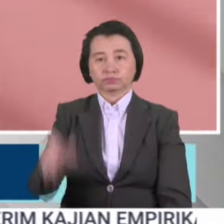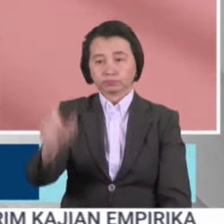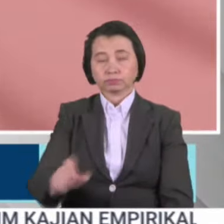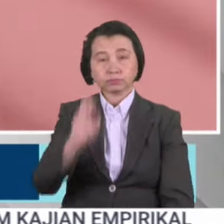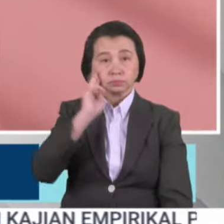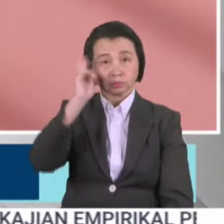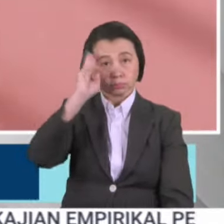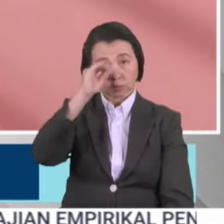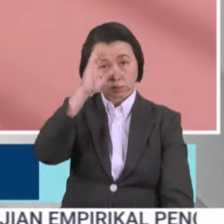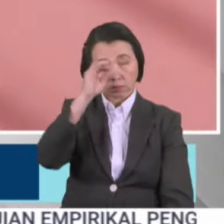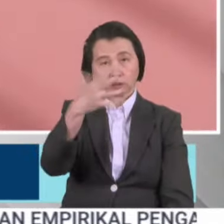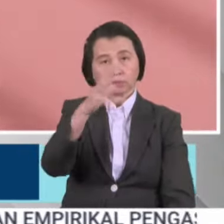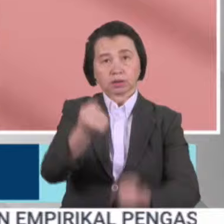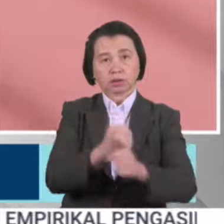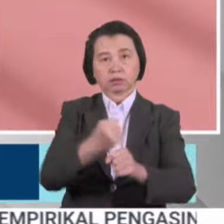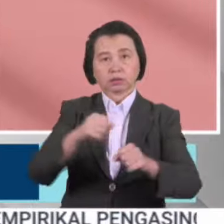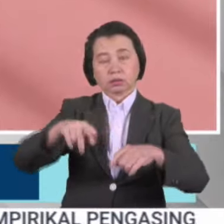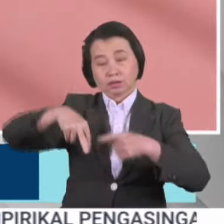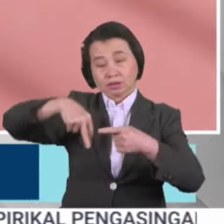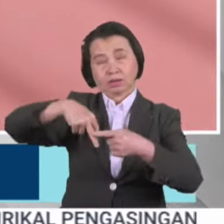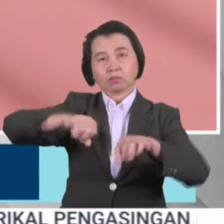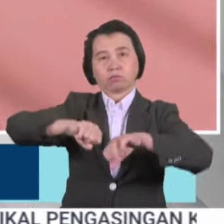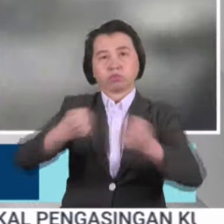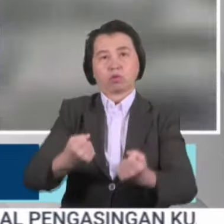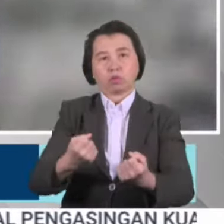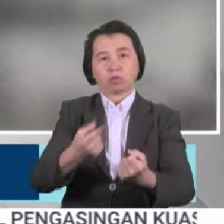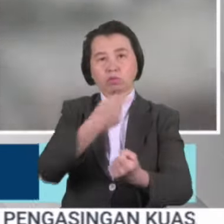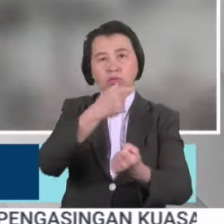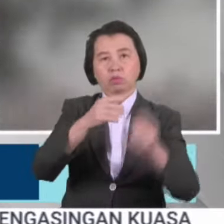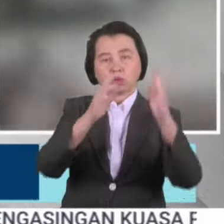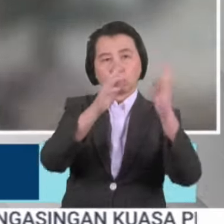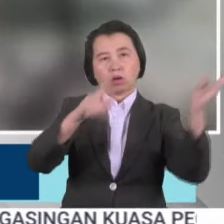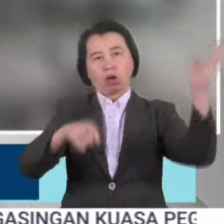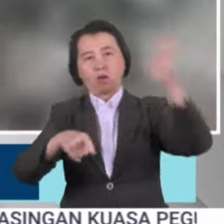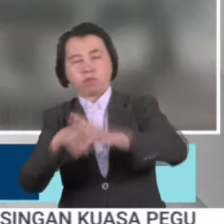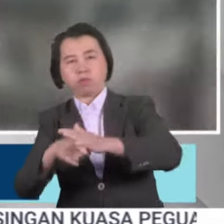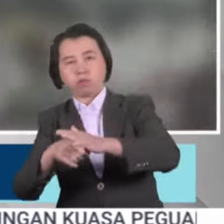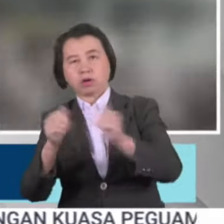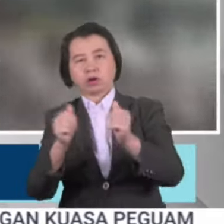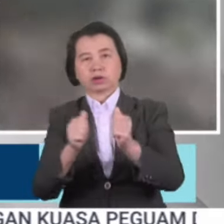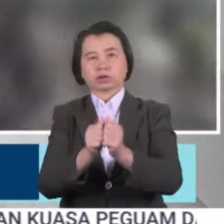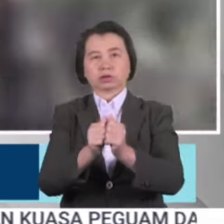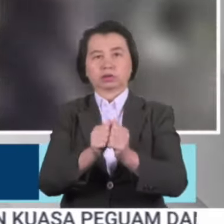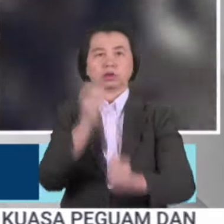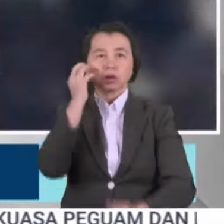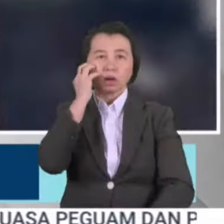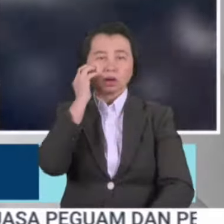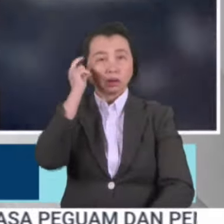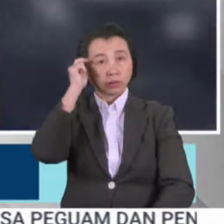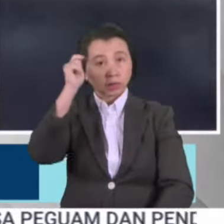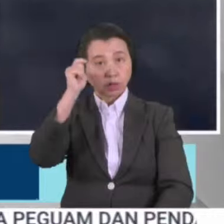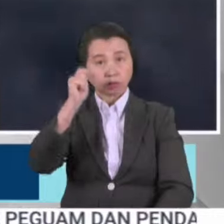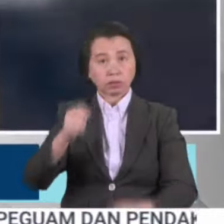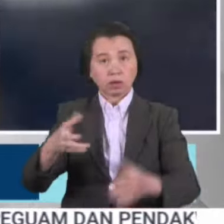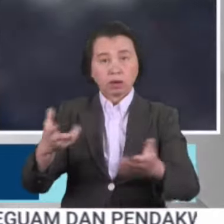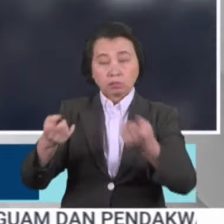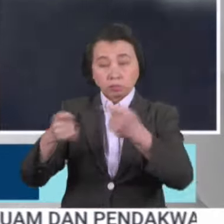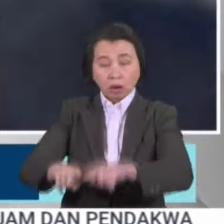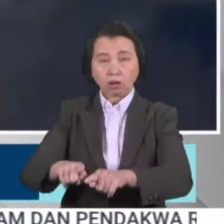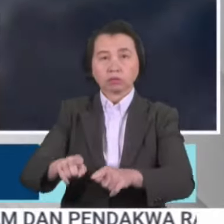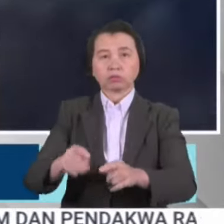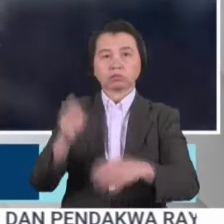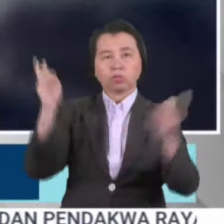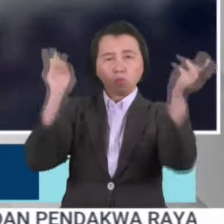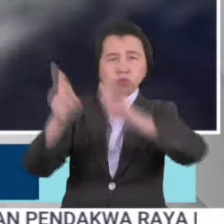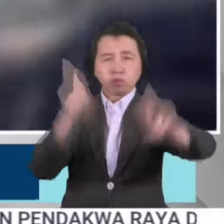Seorang remaja lelaki 15 tahun patah kaki kanan ditimpa wakaf runtuh di Pantai Teluk Muknik, Kemaman, Terengganu. Kemalangan berlaku